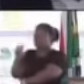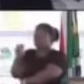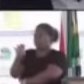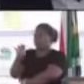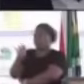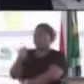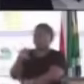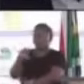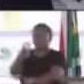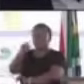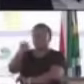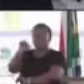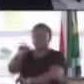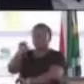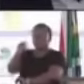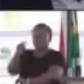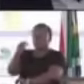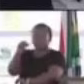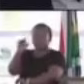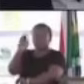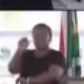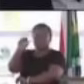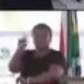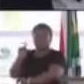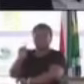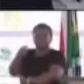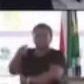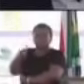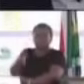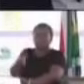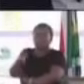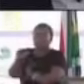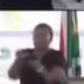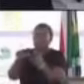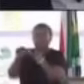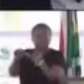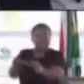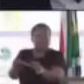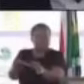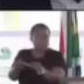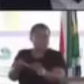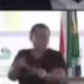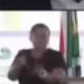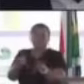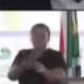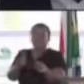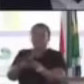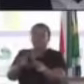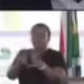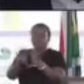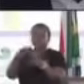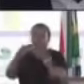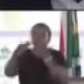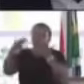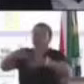omashabane ukuthi ube khona ngiqhubeke ngibonge kakhulu inkosi uTembe